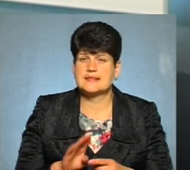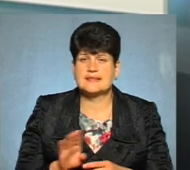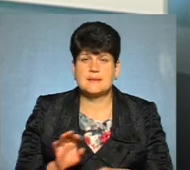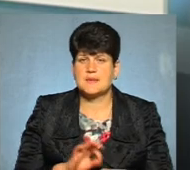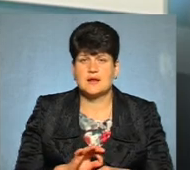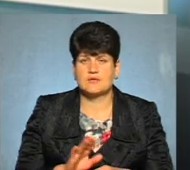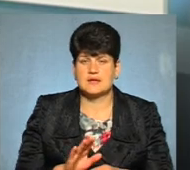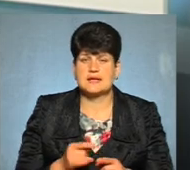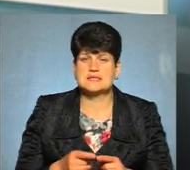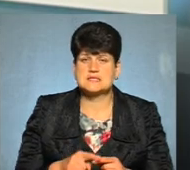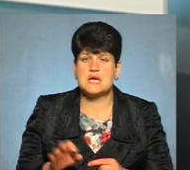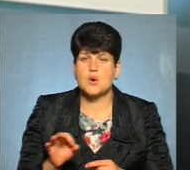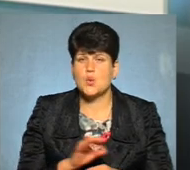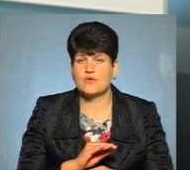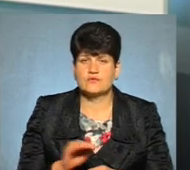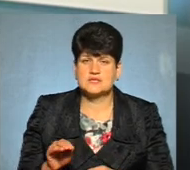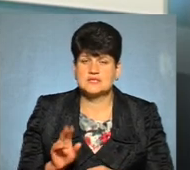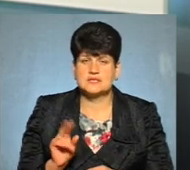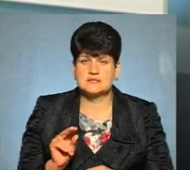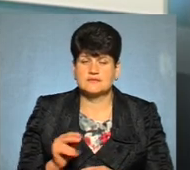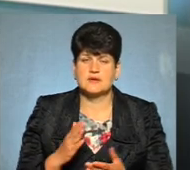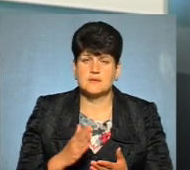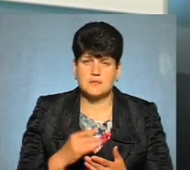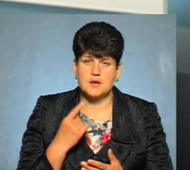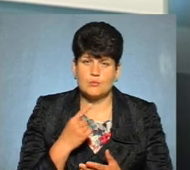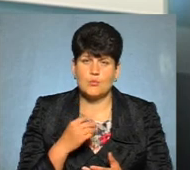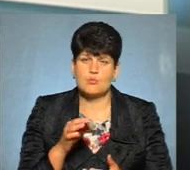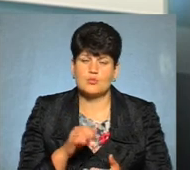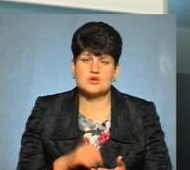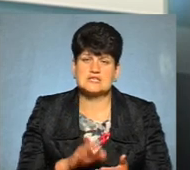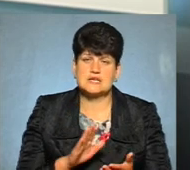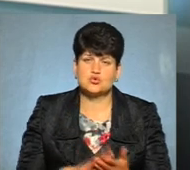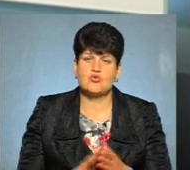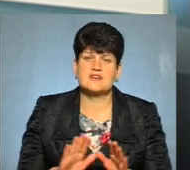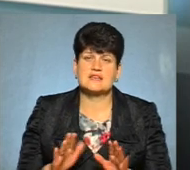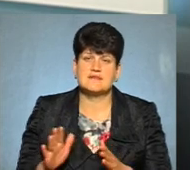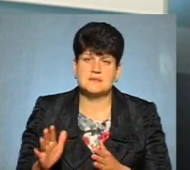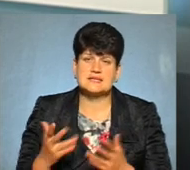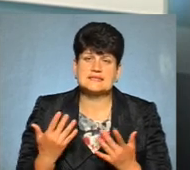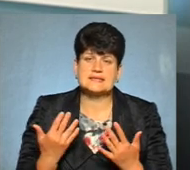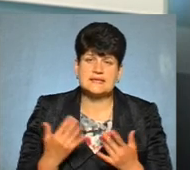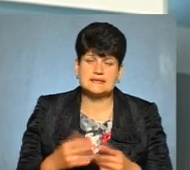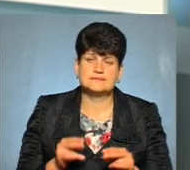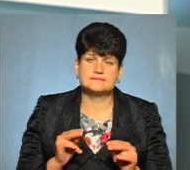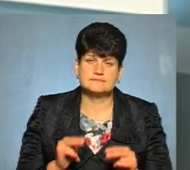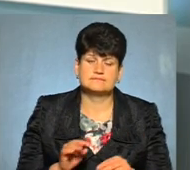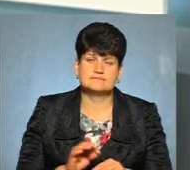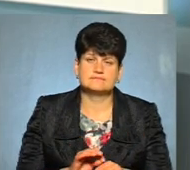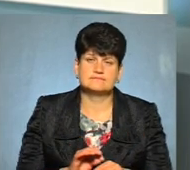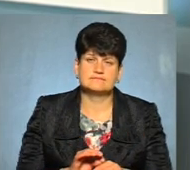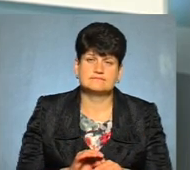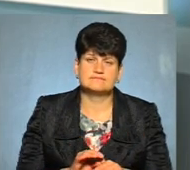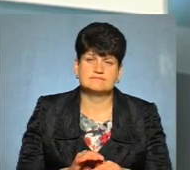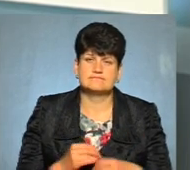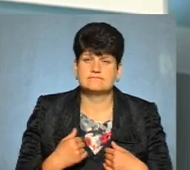це офіційна статистика, яка веде мову про зареєстровані випадки. Скільки направді перехворілих,